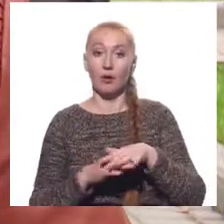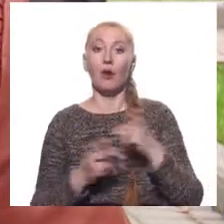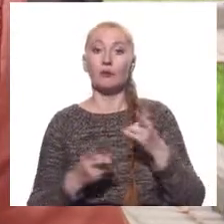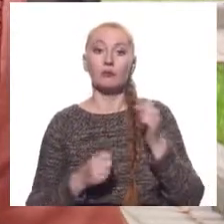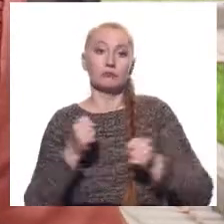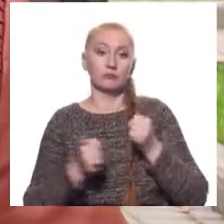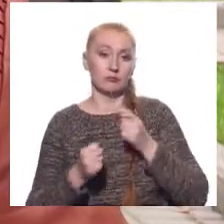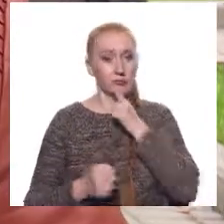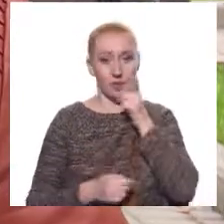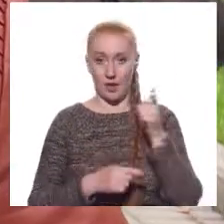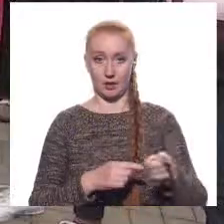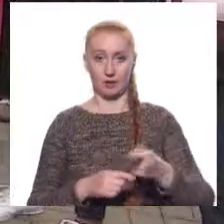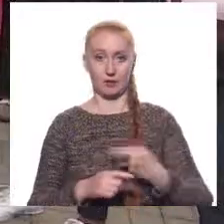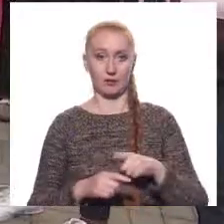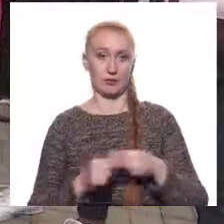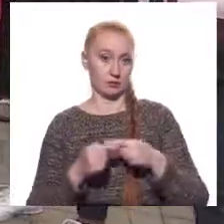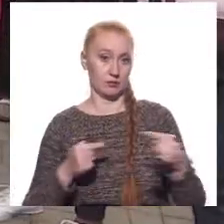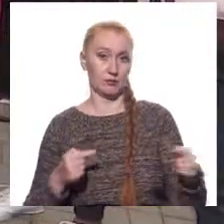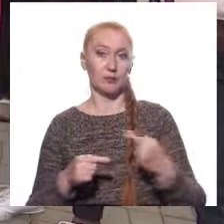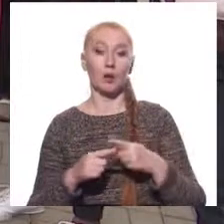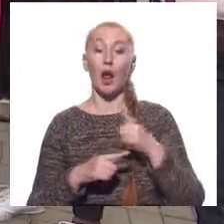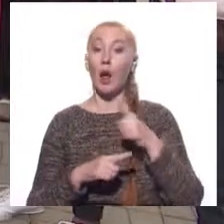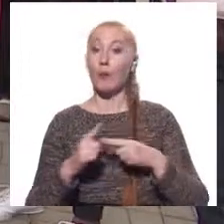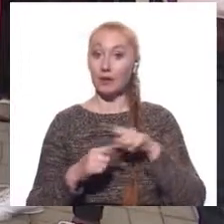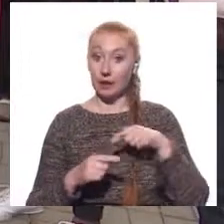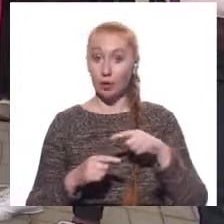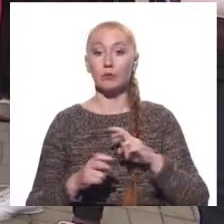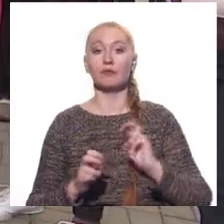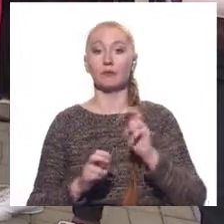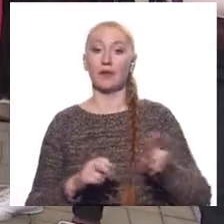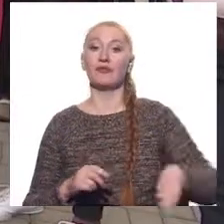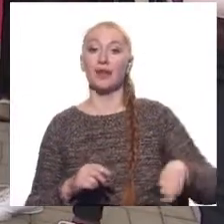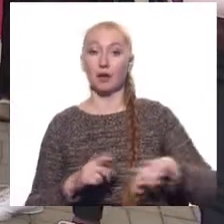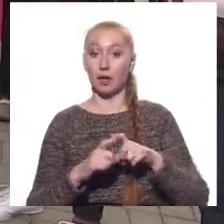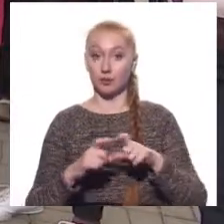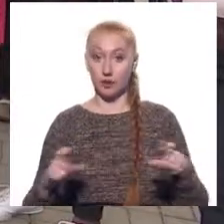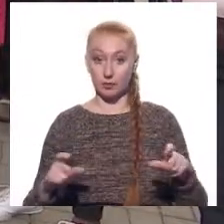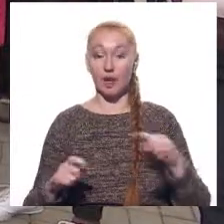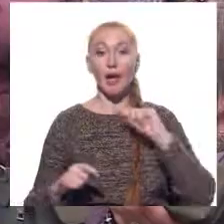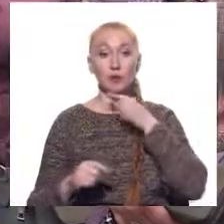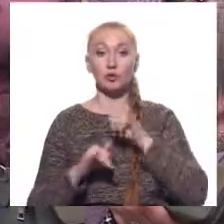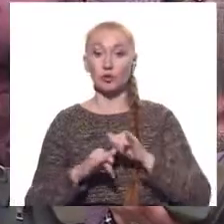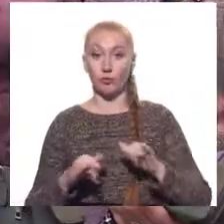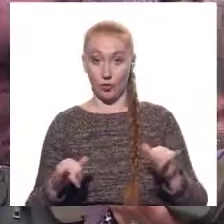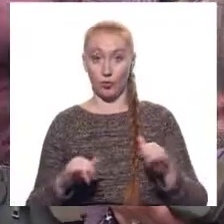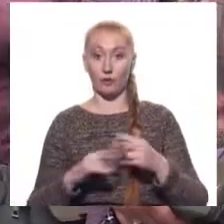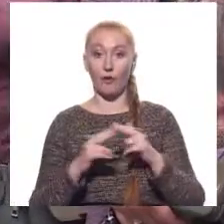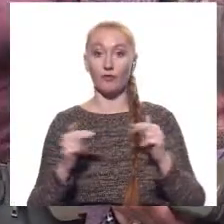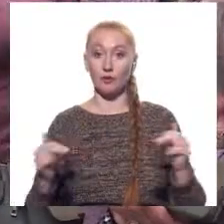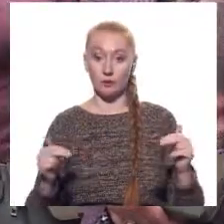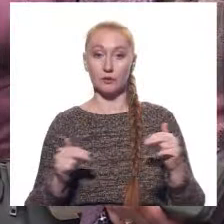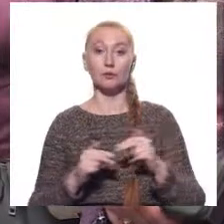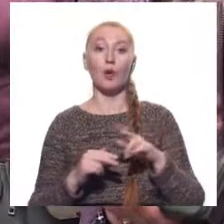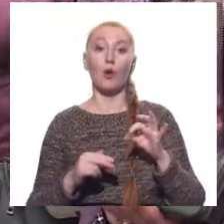здолати дуже і дуже велику відстань. За півтори години до мітингарів вийшов директор департаменту економічного розвитку